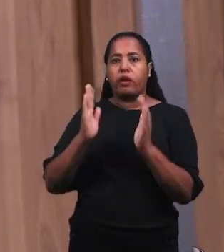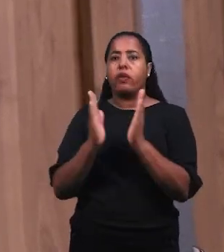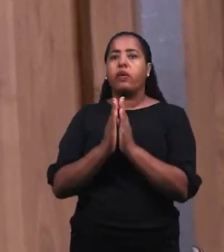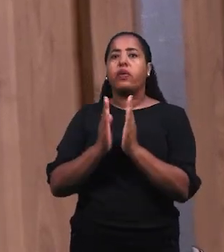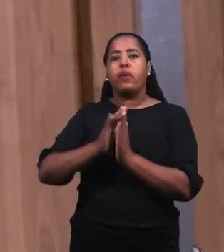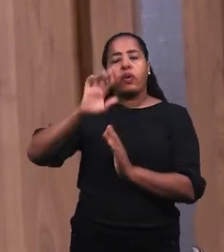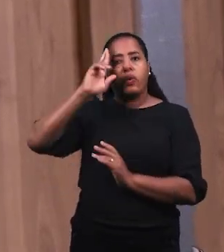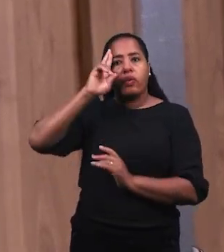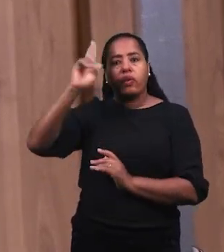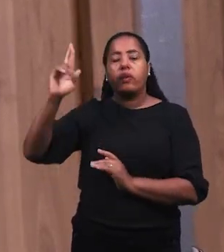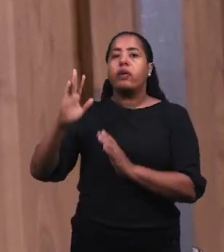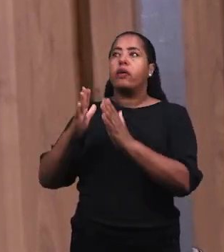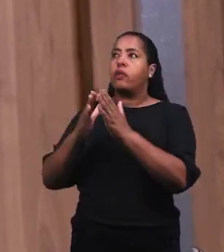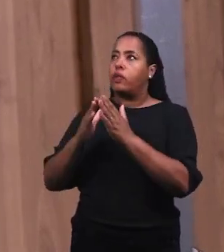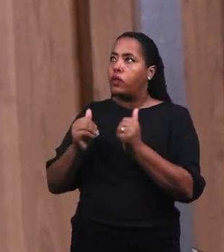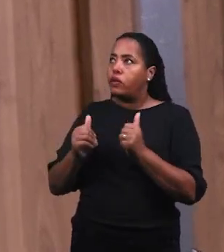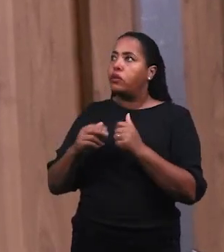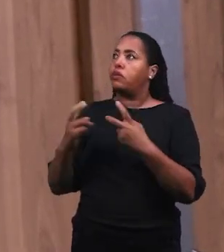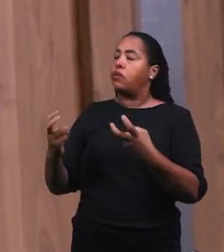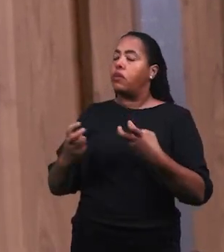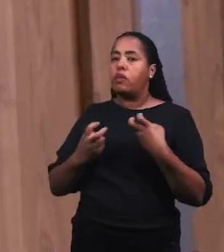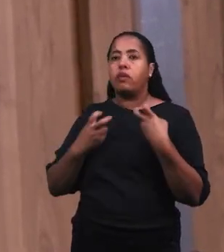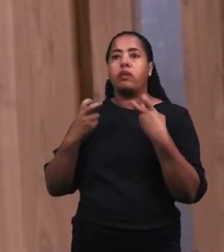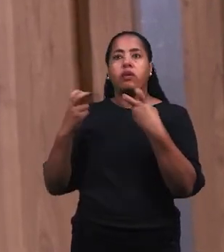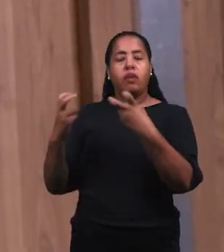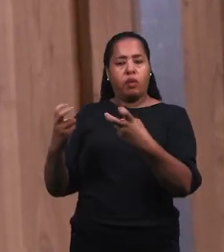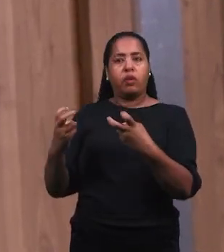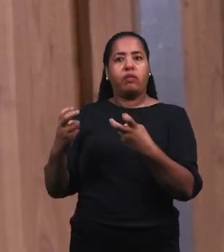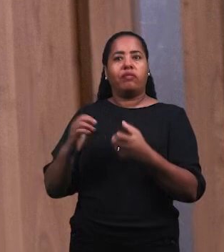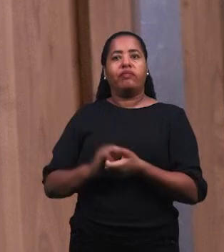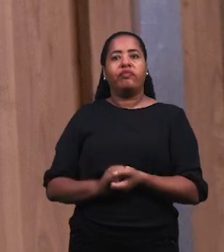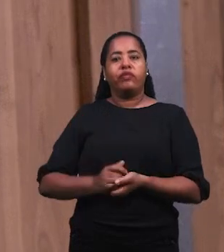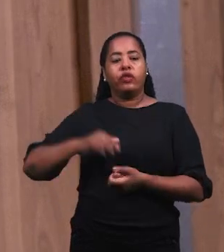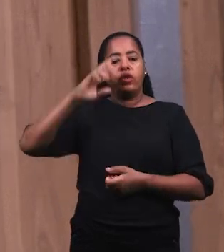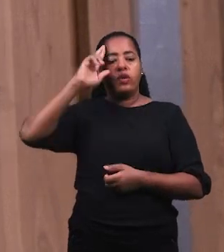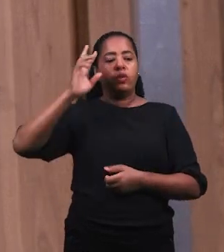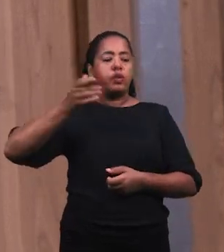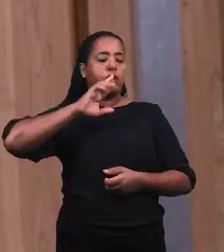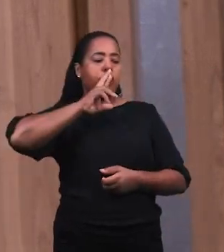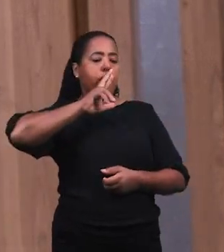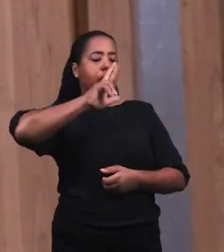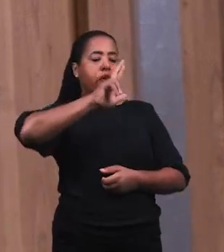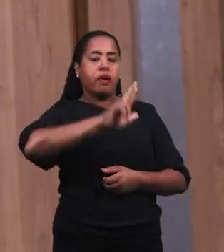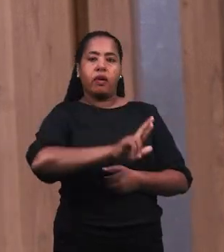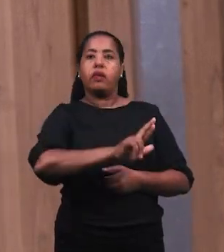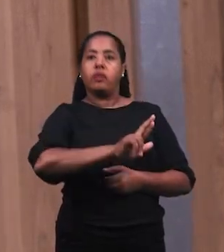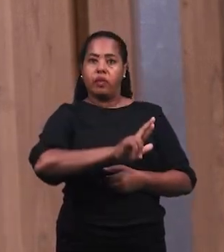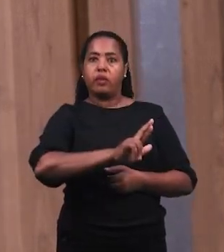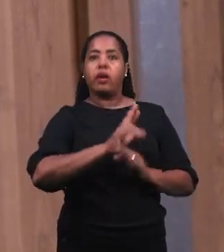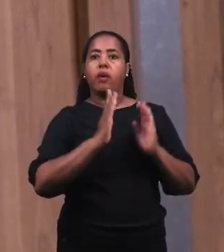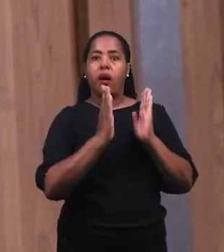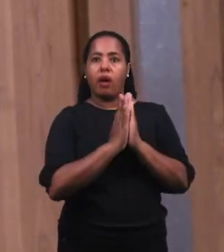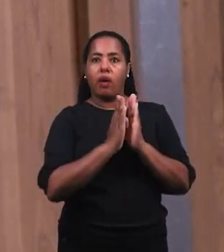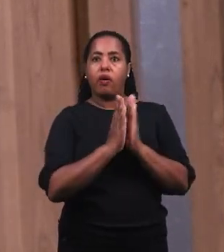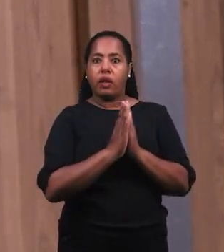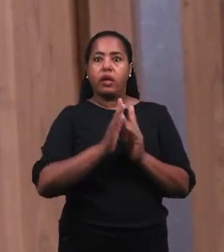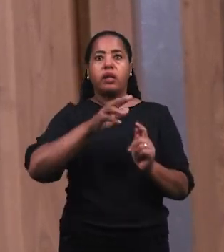Богу, она попросила у Бога, она воззвала к Богу. И Господь услышал молитву ее.